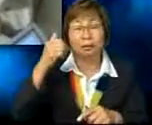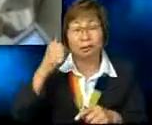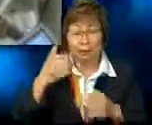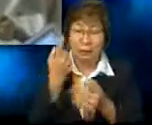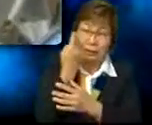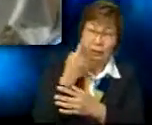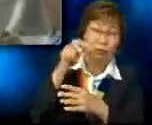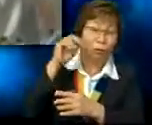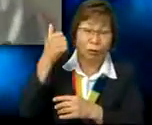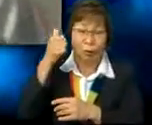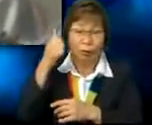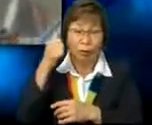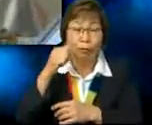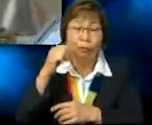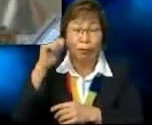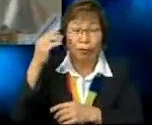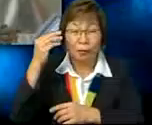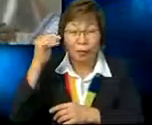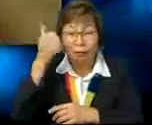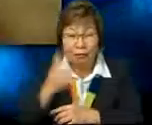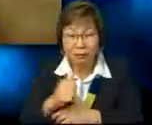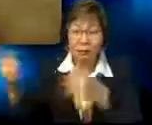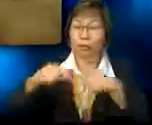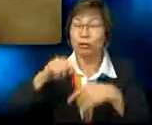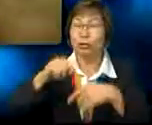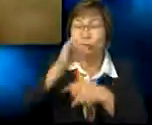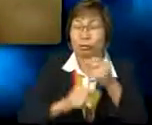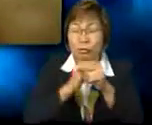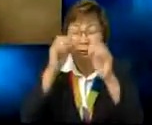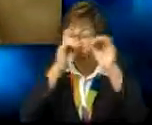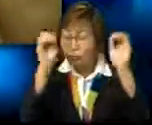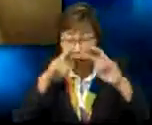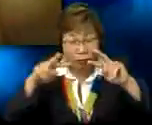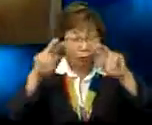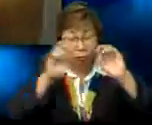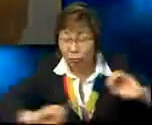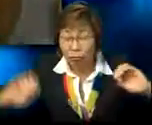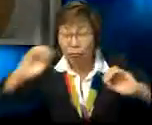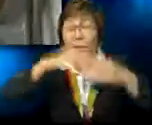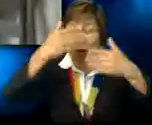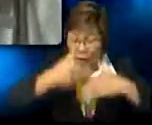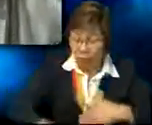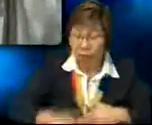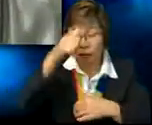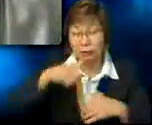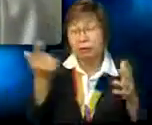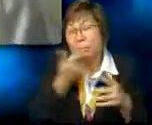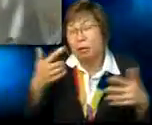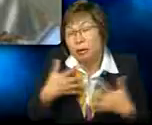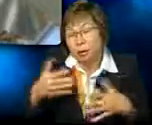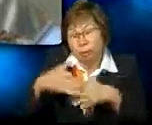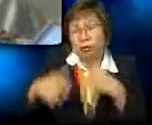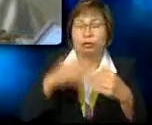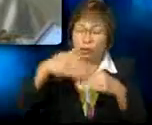nampak cucu dia dah lama 2 tahun, tak nampak langsung, ya. Kemudian kerana beliau tidak menjalankan pembedahan kerana takut, selepas